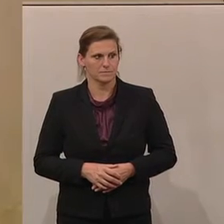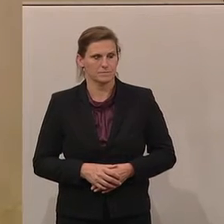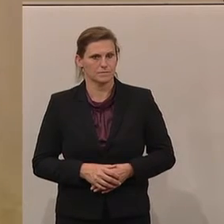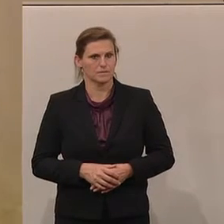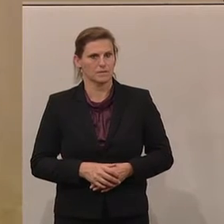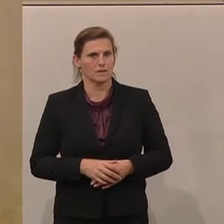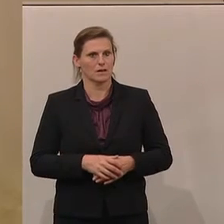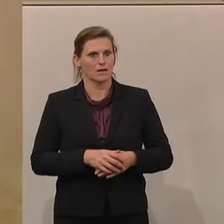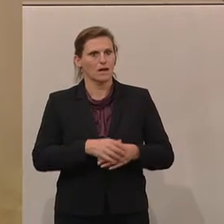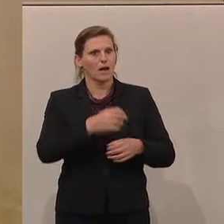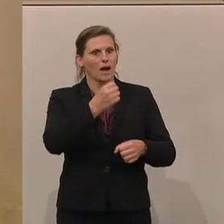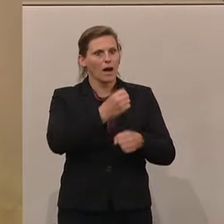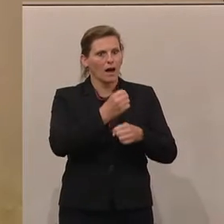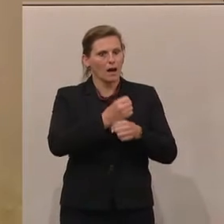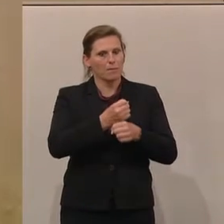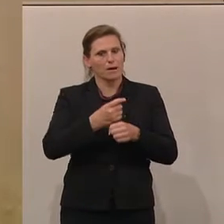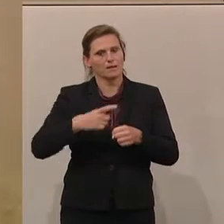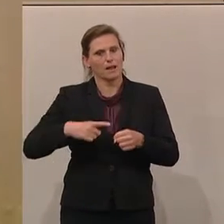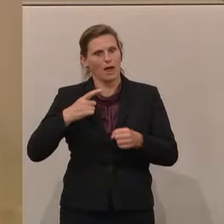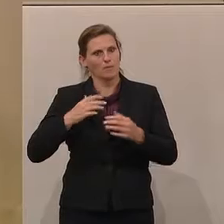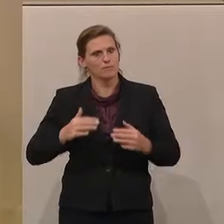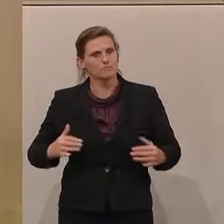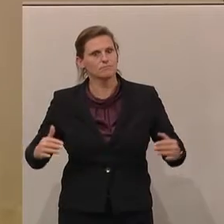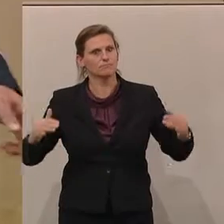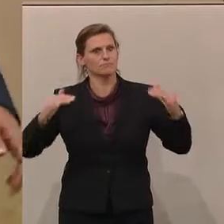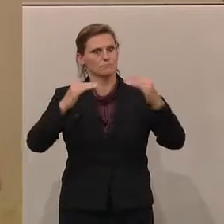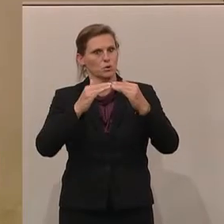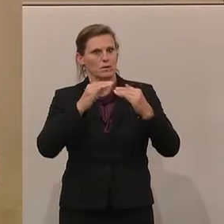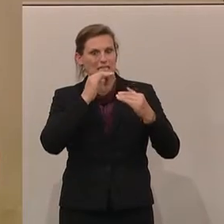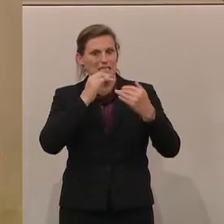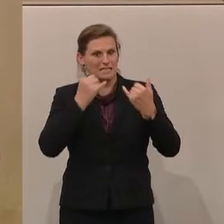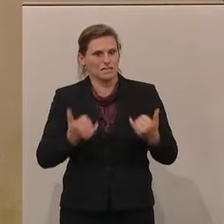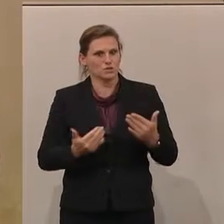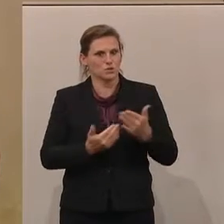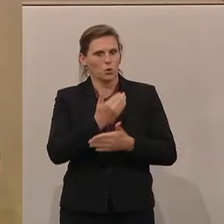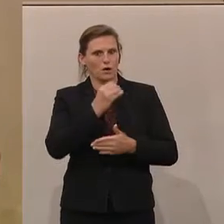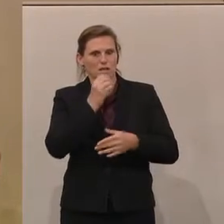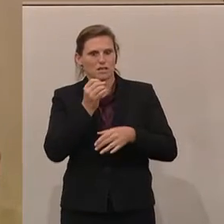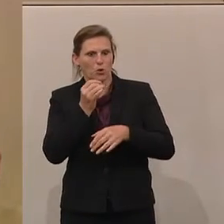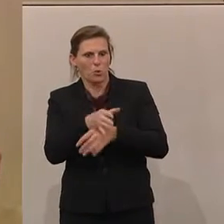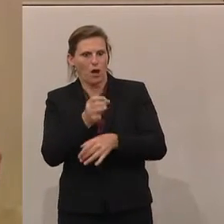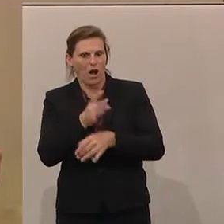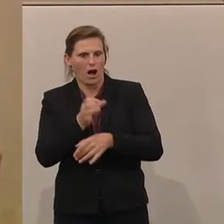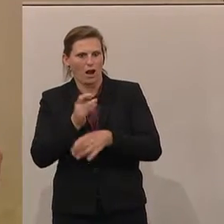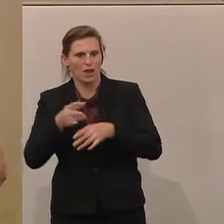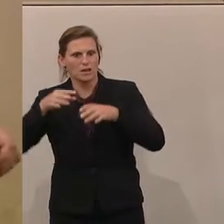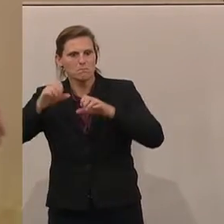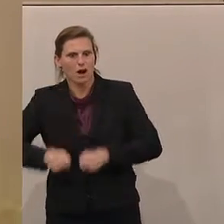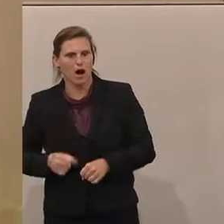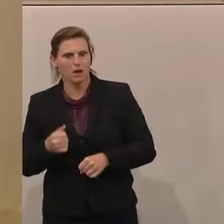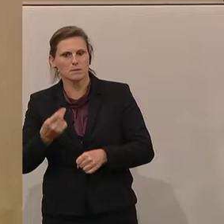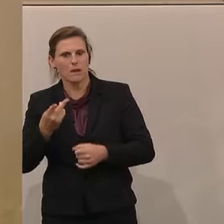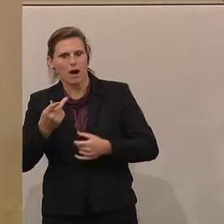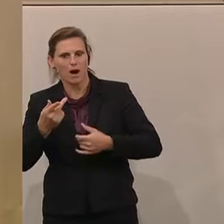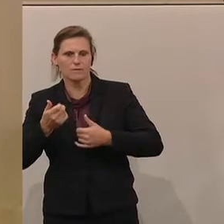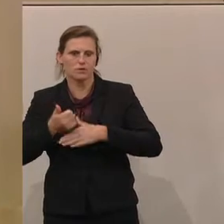Work-and-Life-Balance ist die Formel des 21. Jahrhunderts, nicht Knechtschaft von machttechnokratischen wenigen